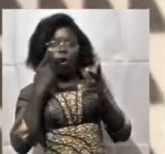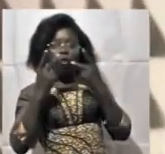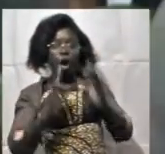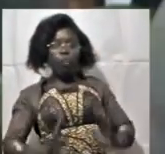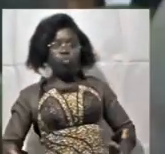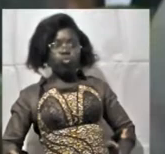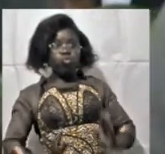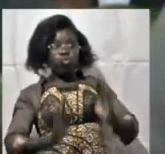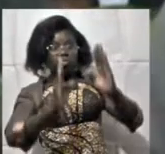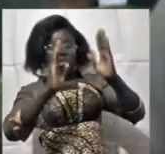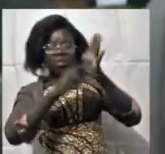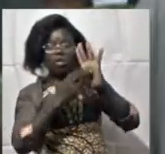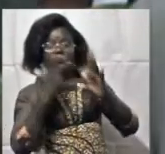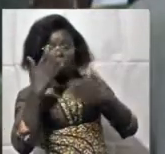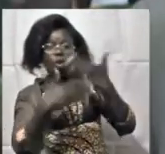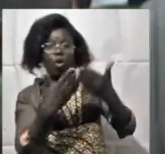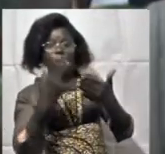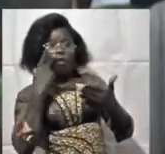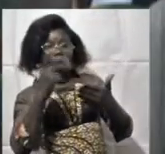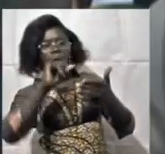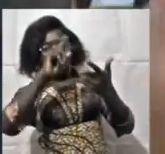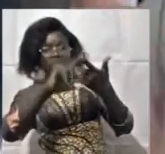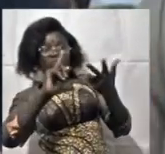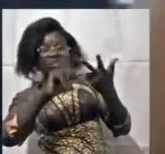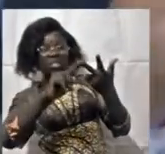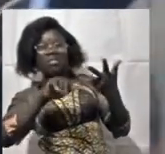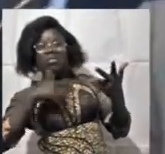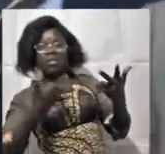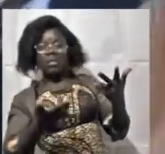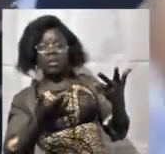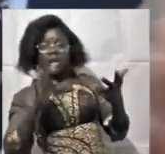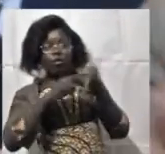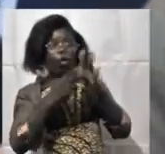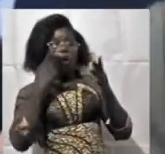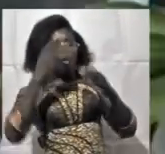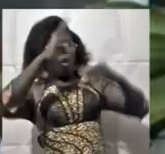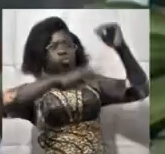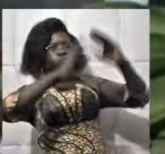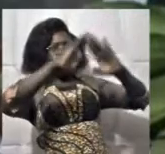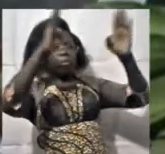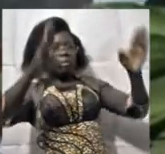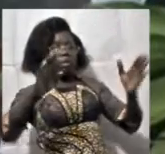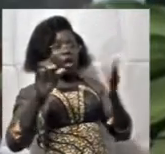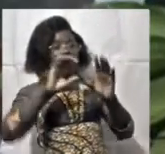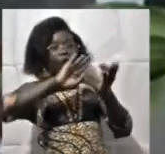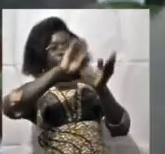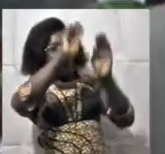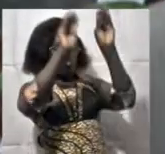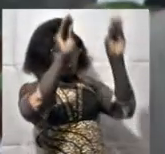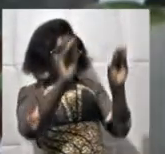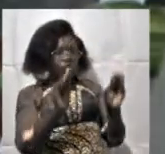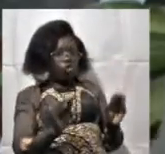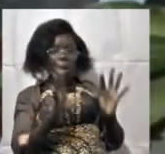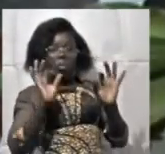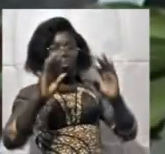yacht et comme ça on évoque un voilier qui est prêt pour partir. Donc le troisième élément, c'est